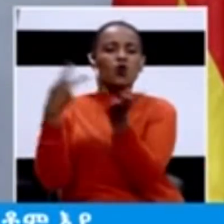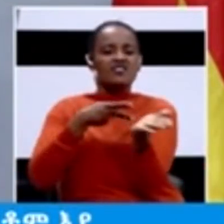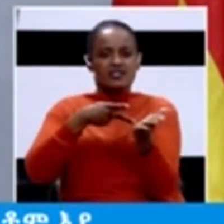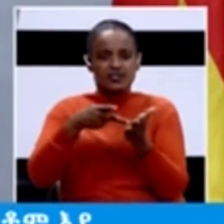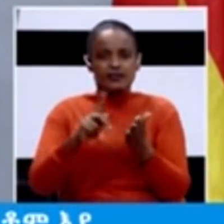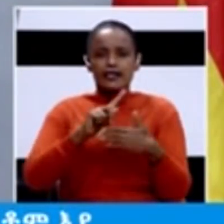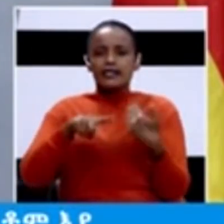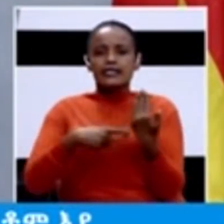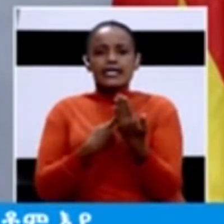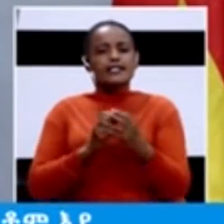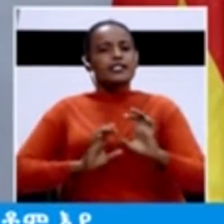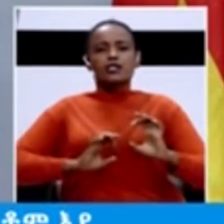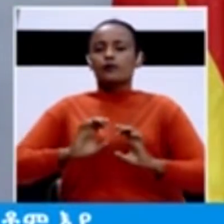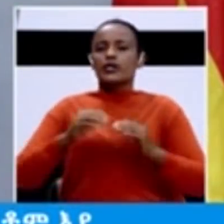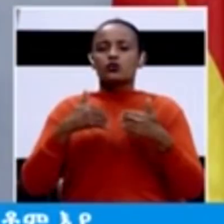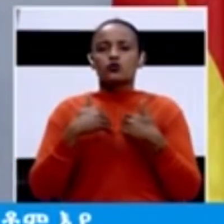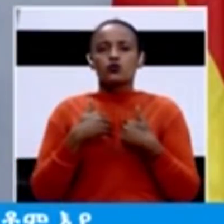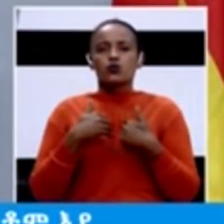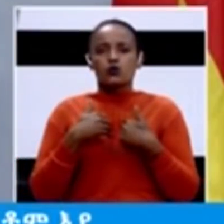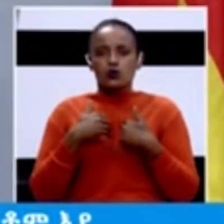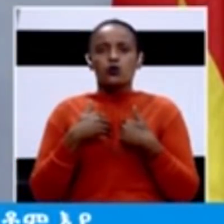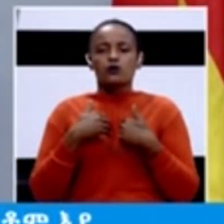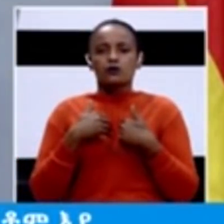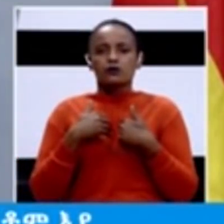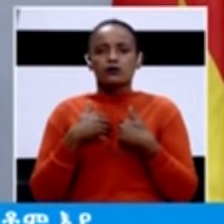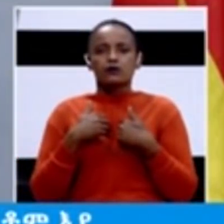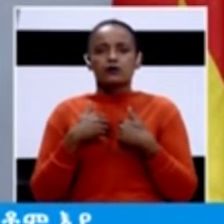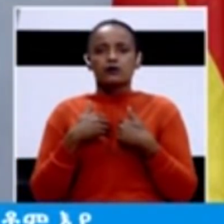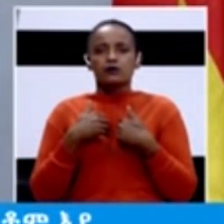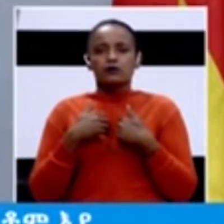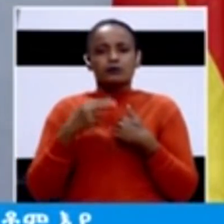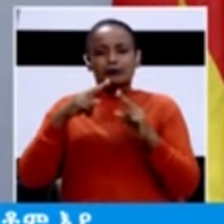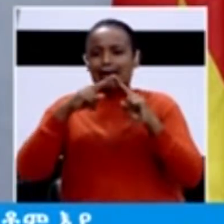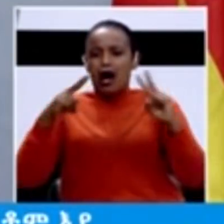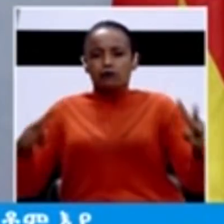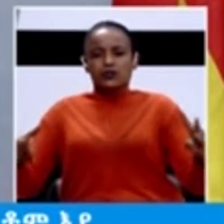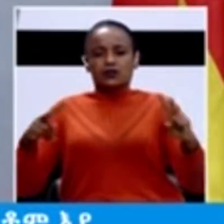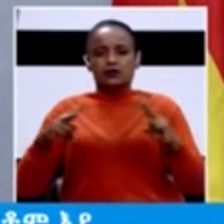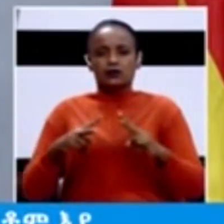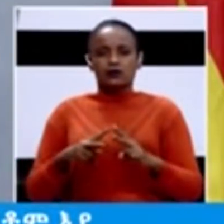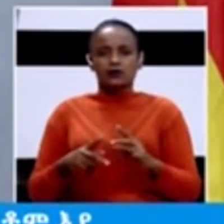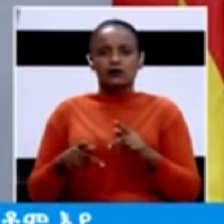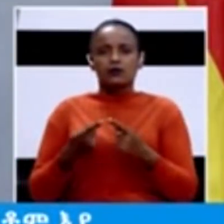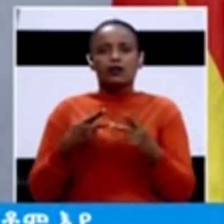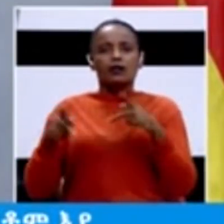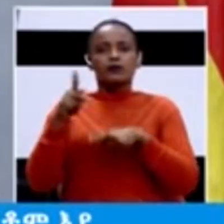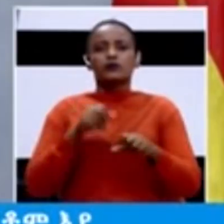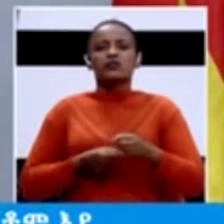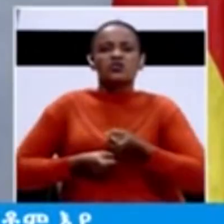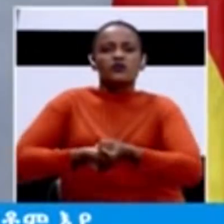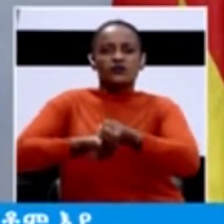ስለዚ እቲ ዝግበር ዘሎ ተግባር ምሒር እቲ ህዝቢ ትግራይ ይድፋእ ኣሎ